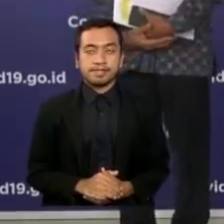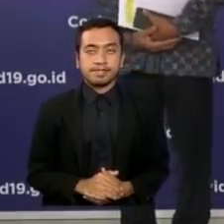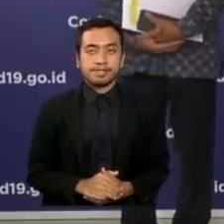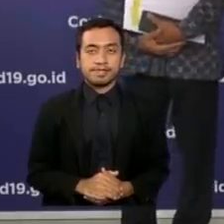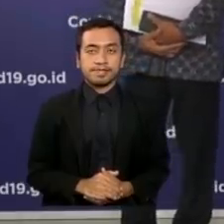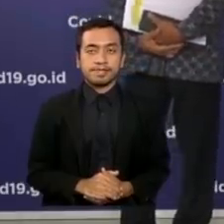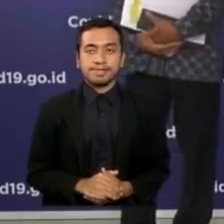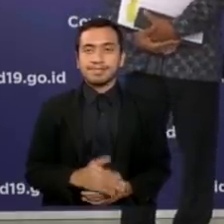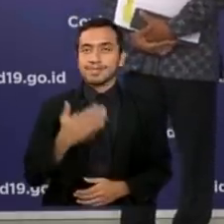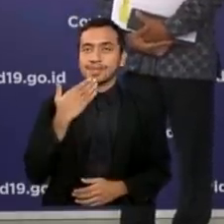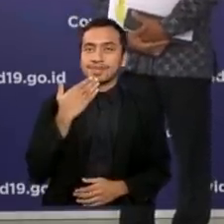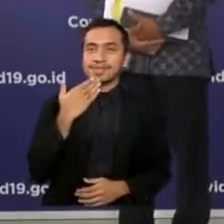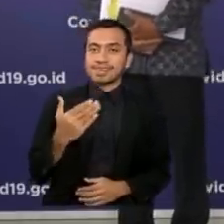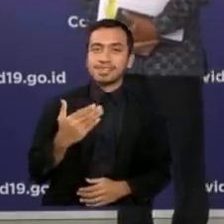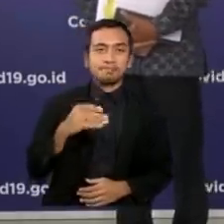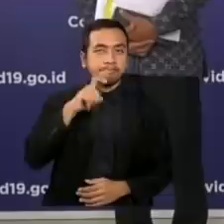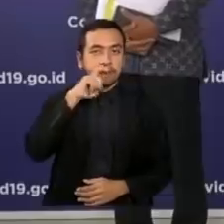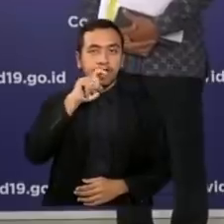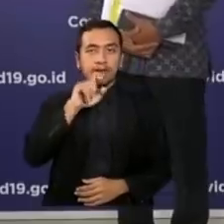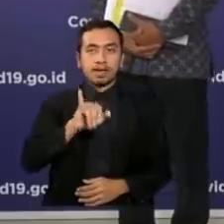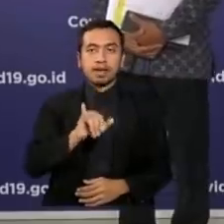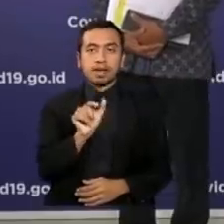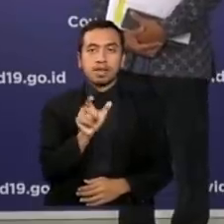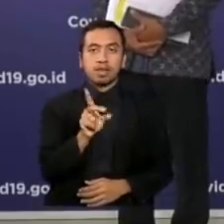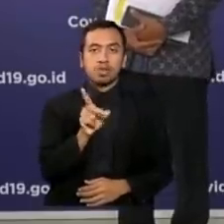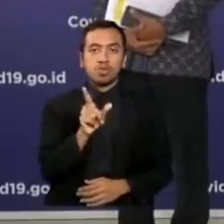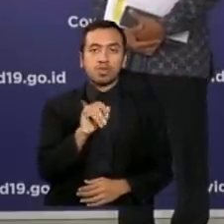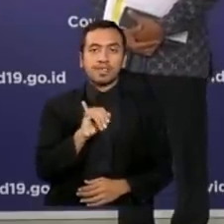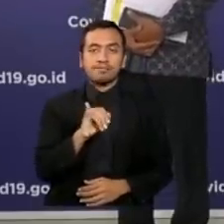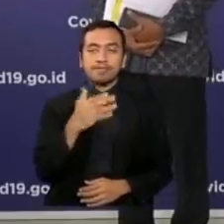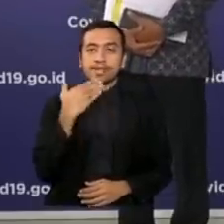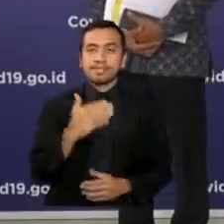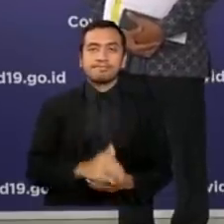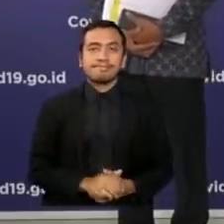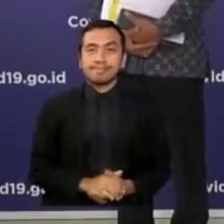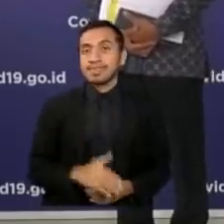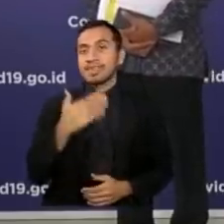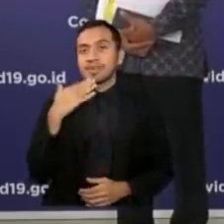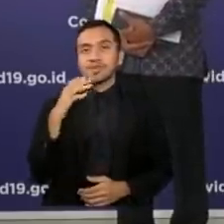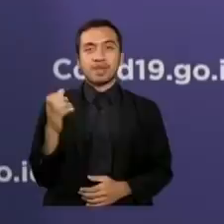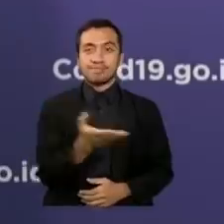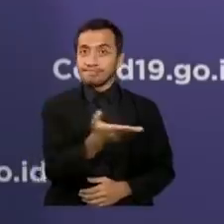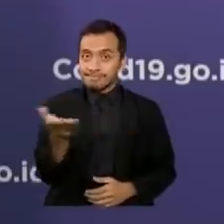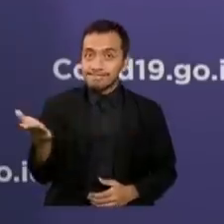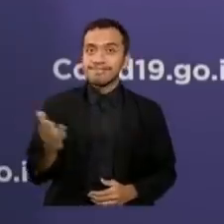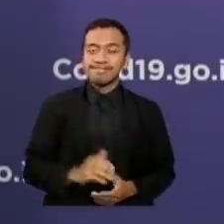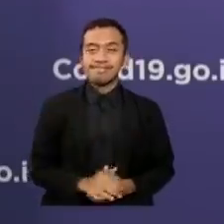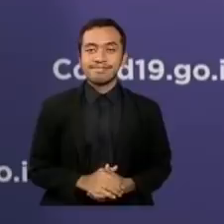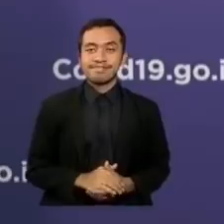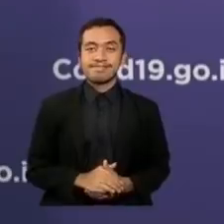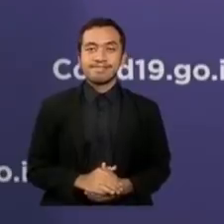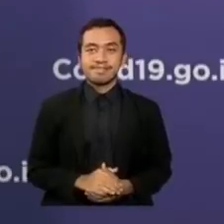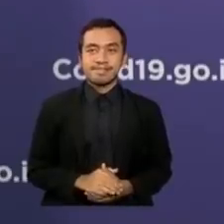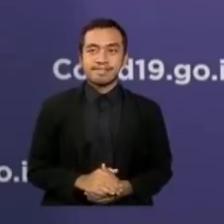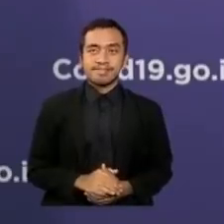Hai terima kasih Bapak dokter rahmadiyanto halo beb Selamat sore saudara-saudari sekalian OK